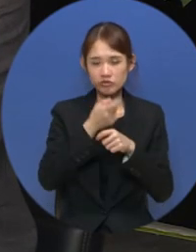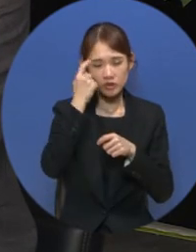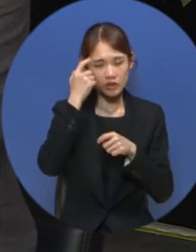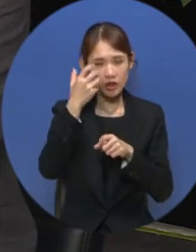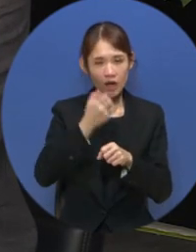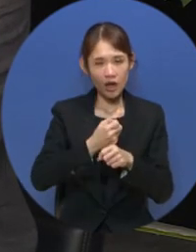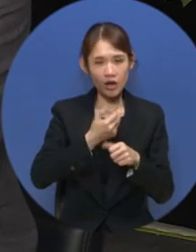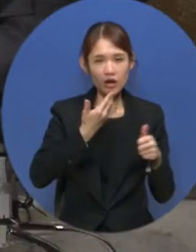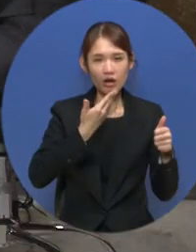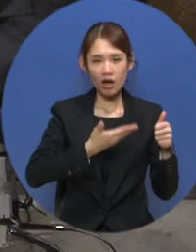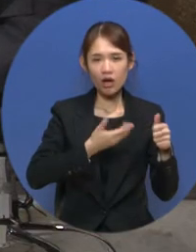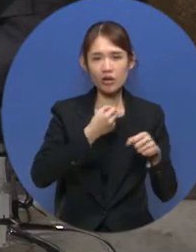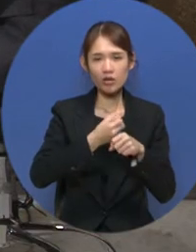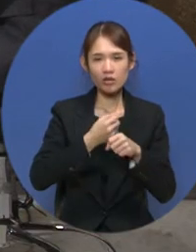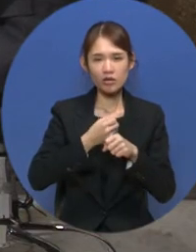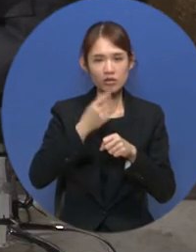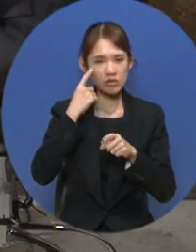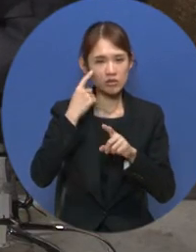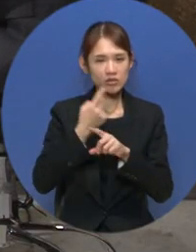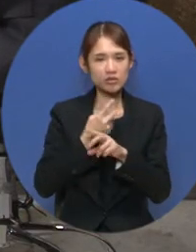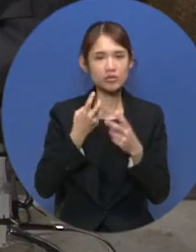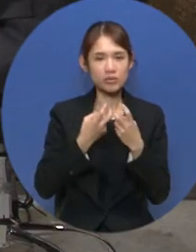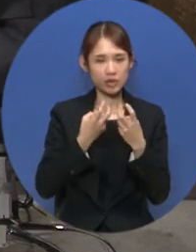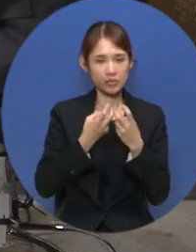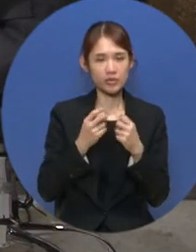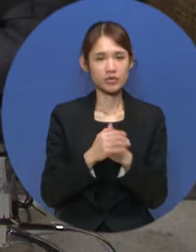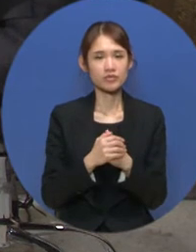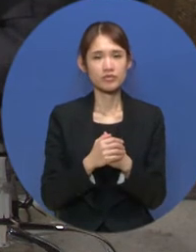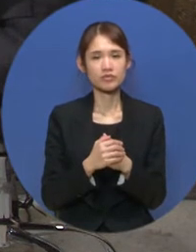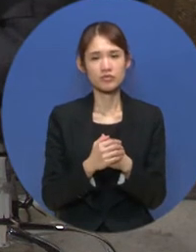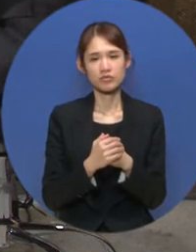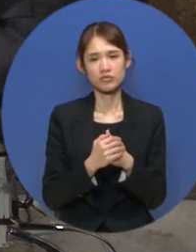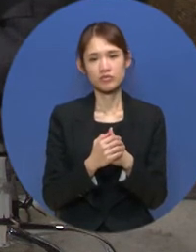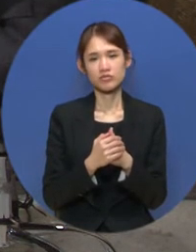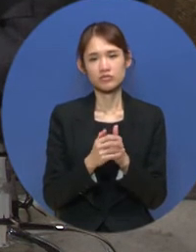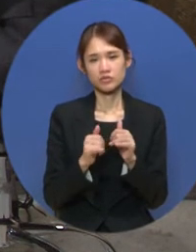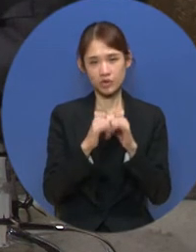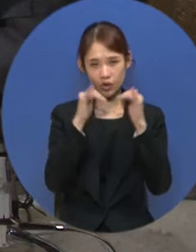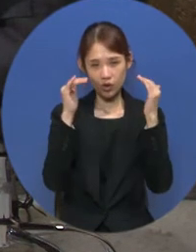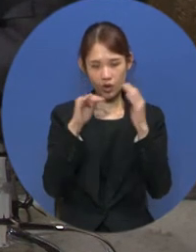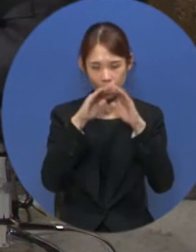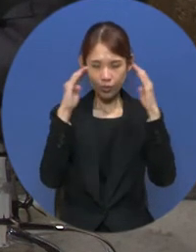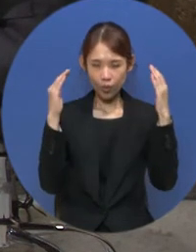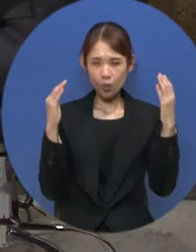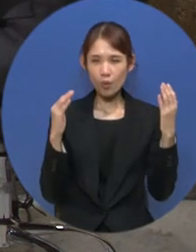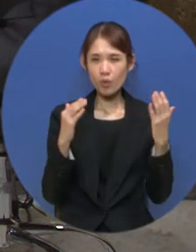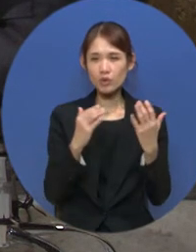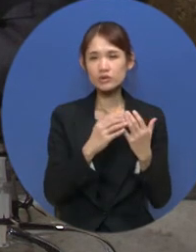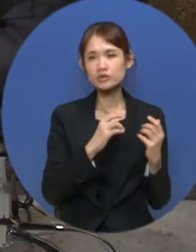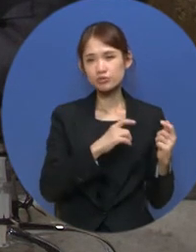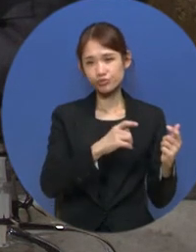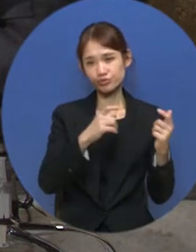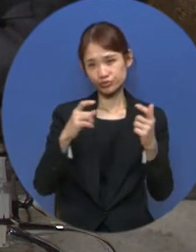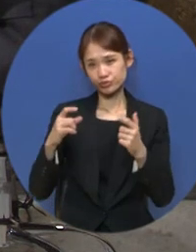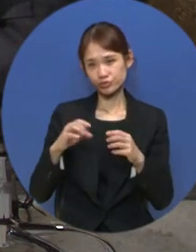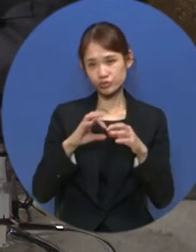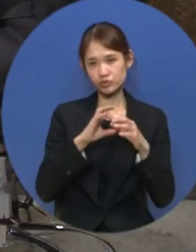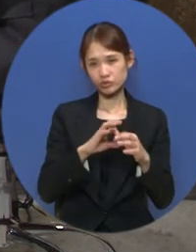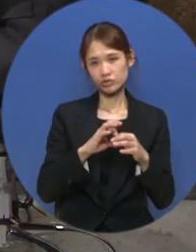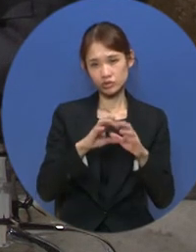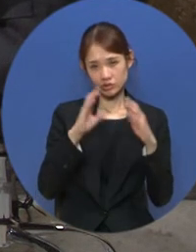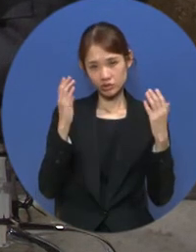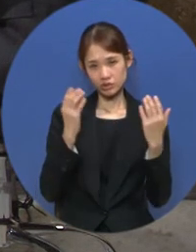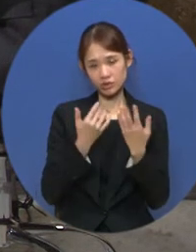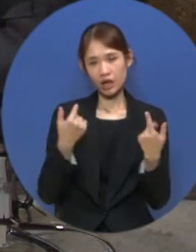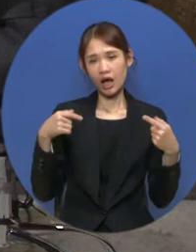만들어주는 것도 하나의 인식 개선의 방법이라고 생각을 하거든요. 그래서 사회 전반에 있어서 다